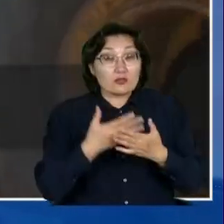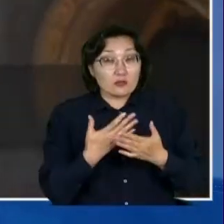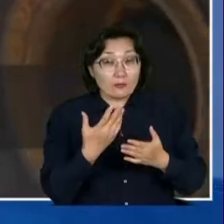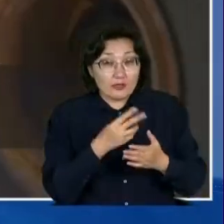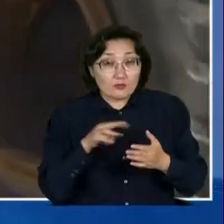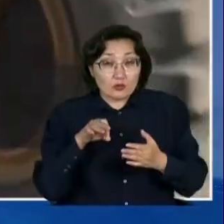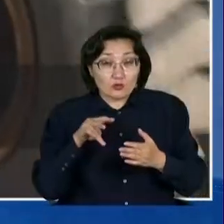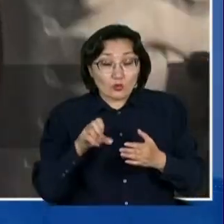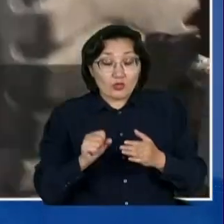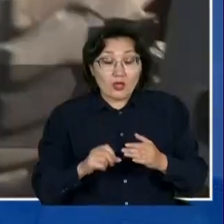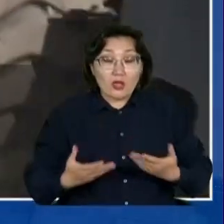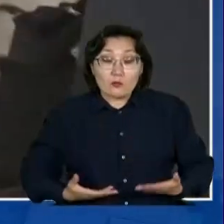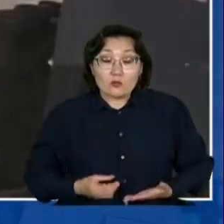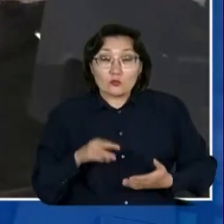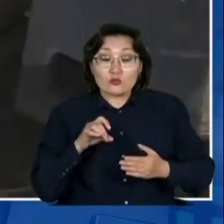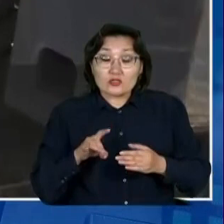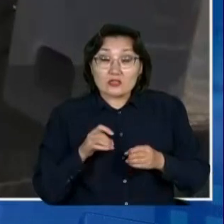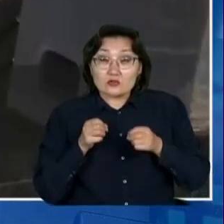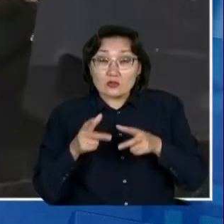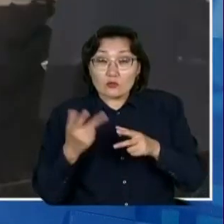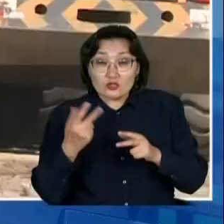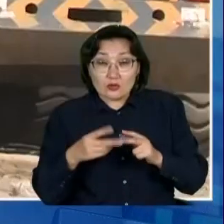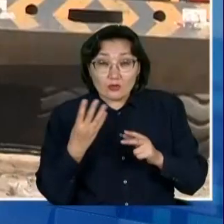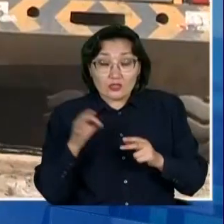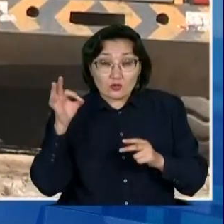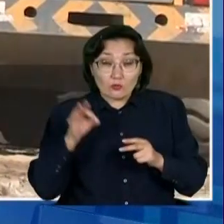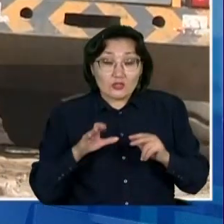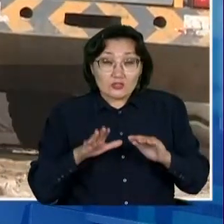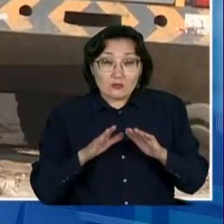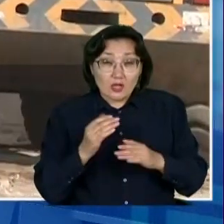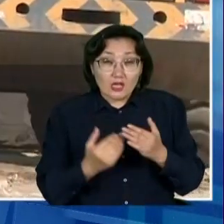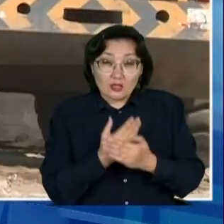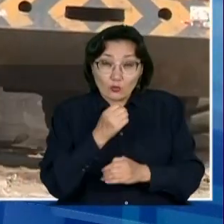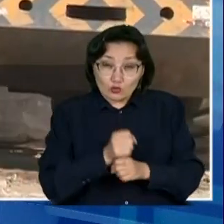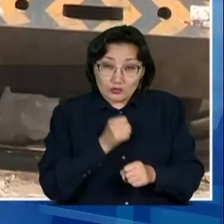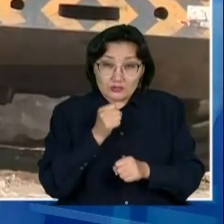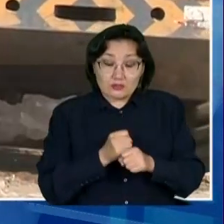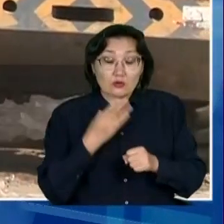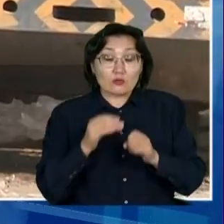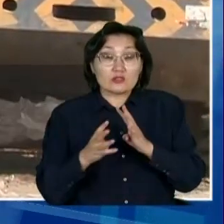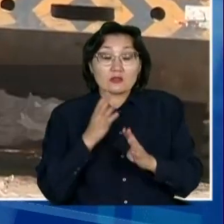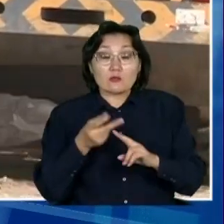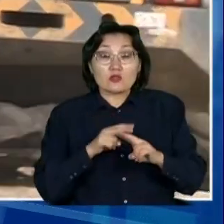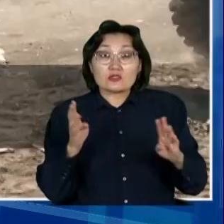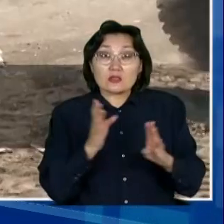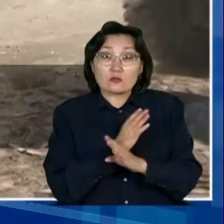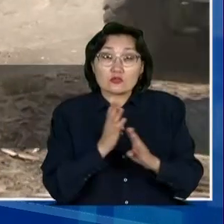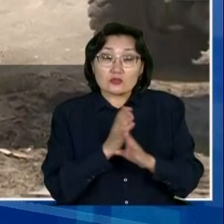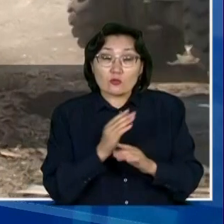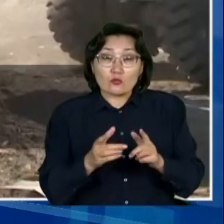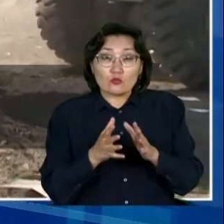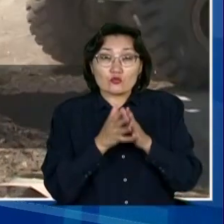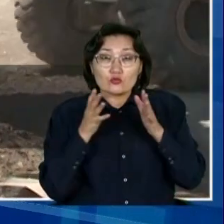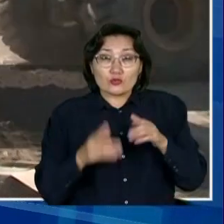миллион тонна тұрмыстық қалдық шығарылады десек, оның 24% ғана өңделеді екен. Өз кезегінде бұл табиғатқа орасан зор